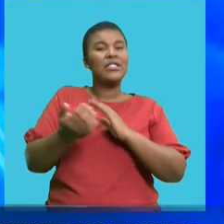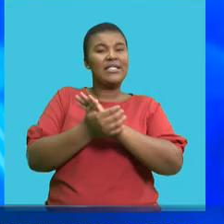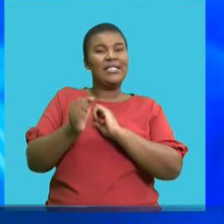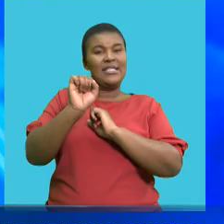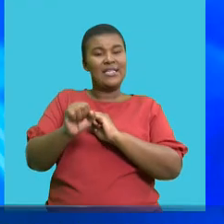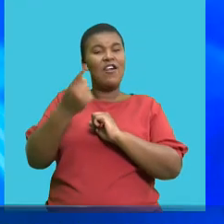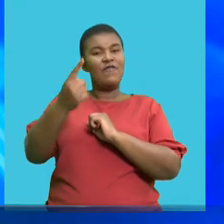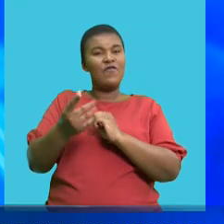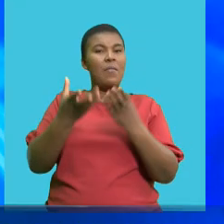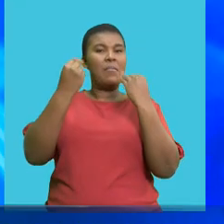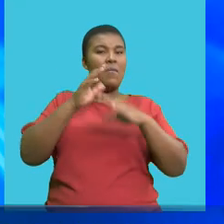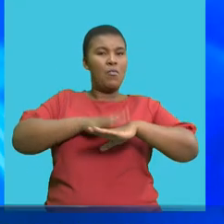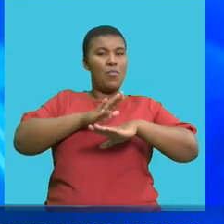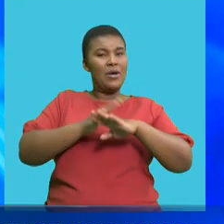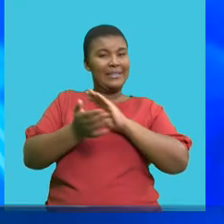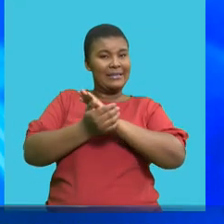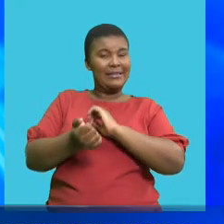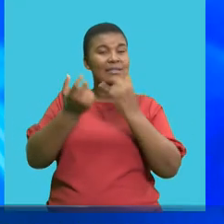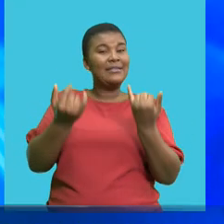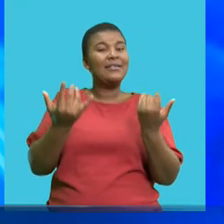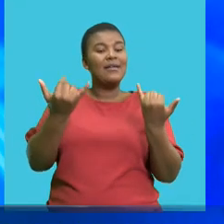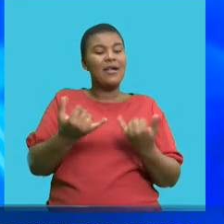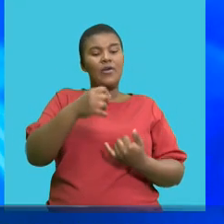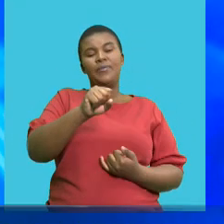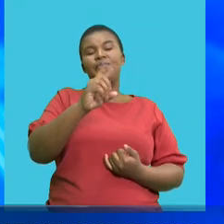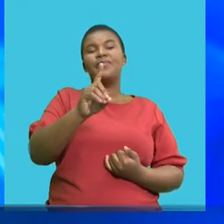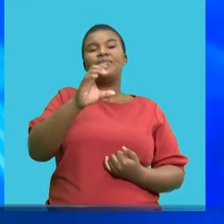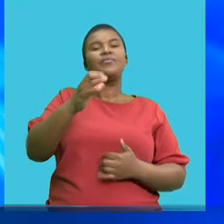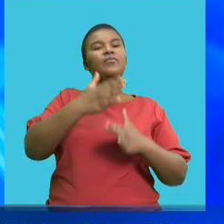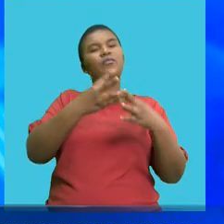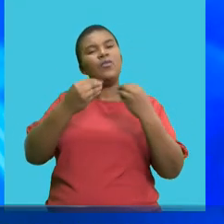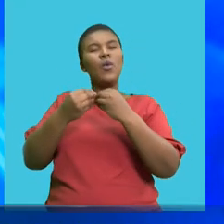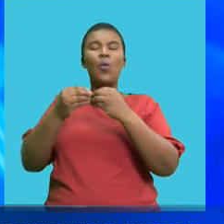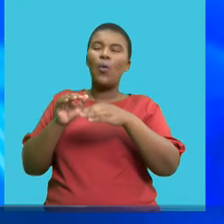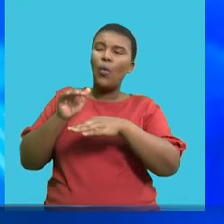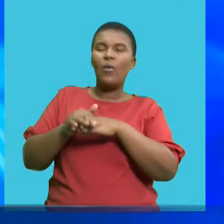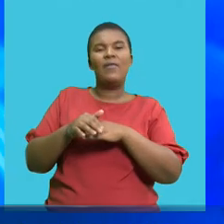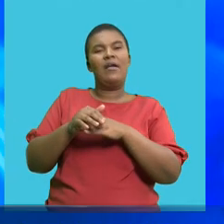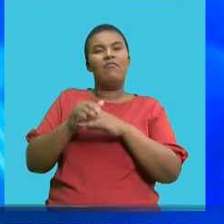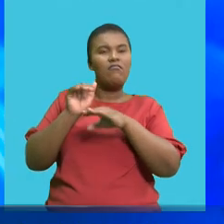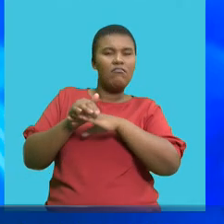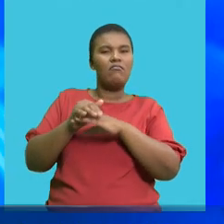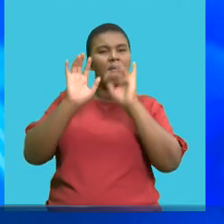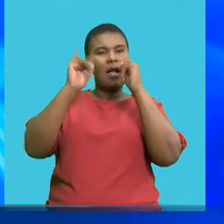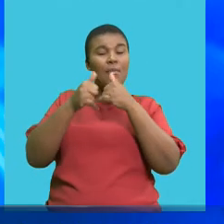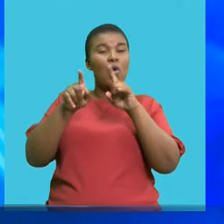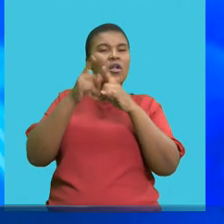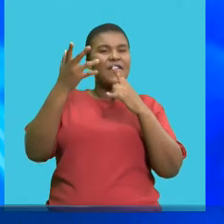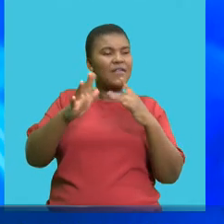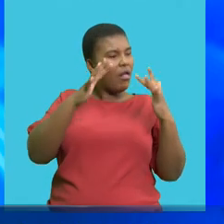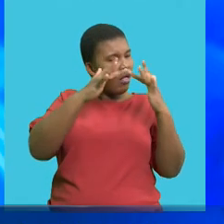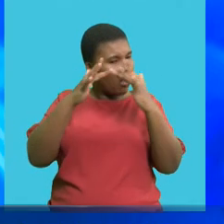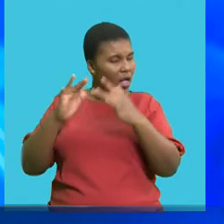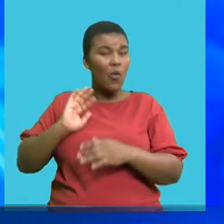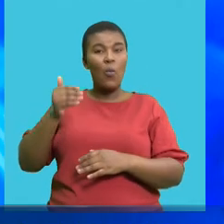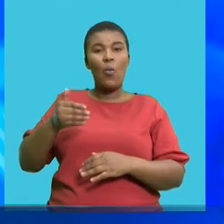ukukhulisa amathuba engqesho. Lo mbutho usebenzisana neenkampani ezingaphaya kwamakhulu amahlanu kwaye sele ufikelele kubantu abatsha